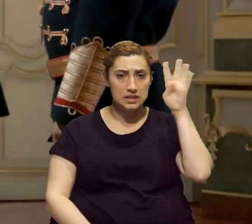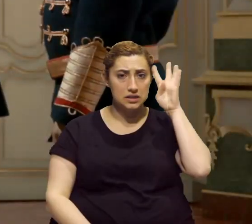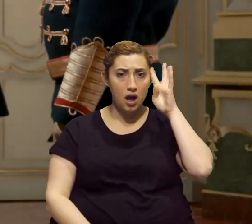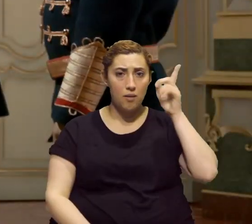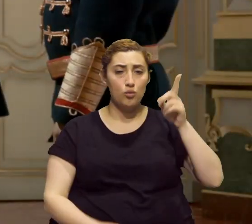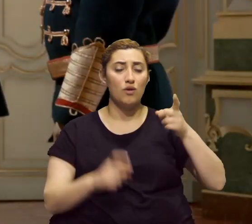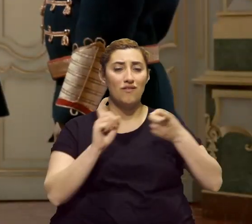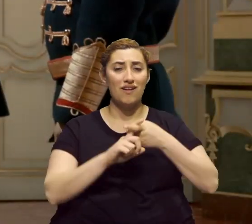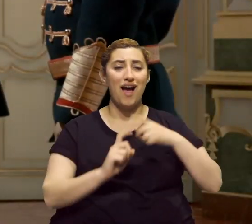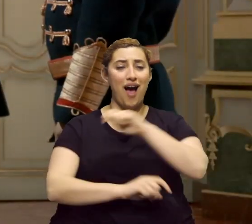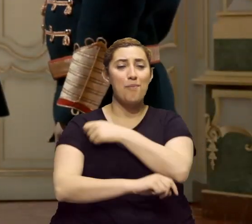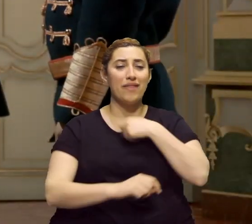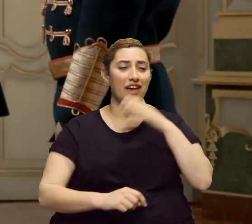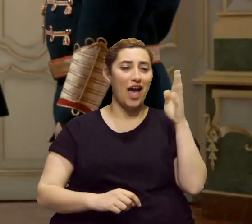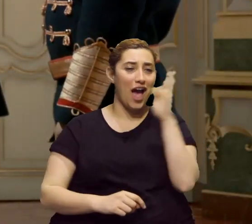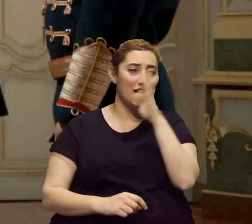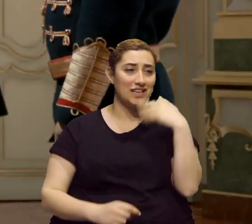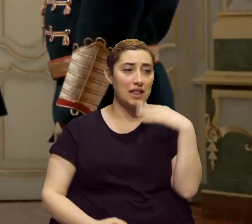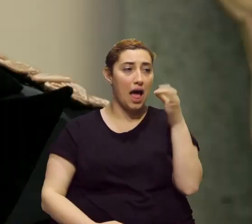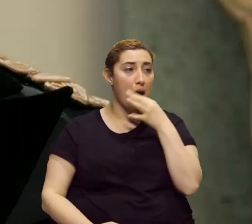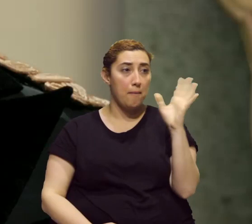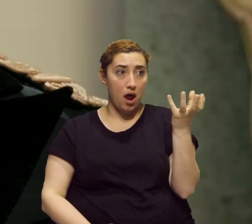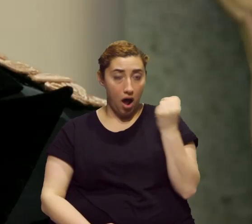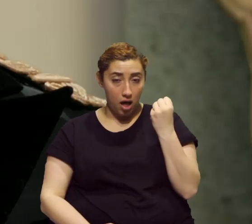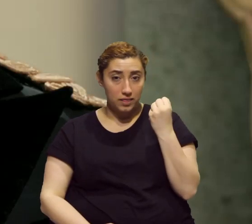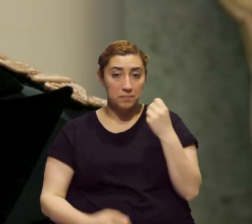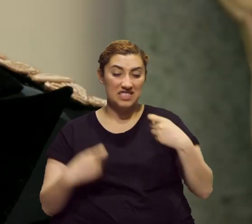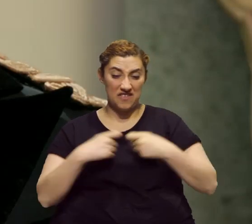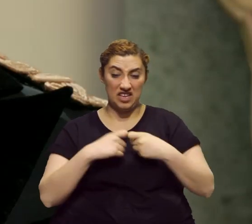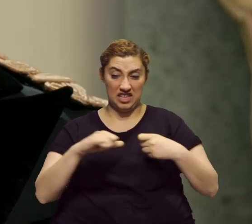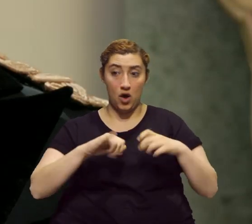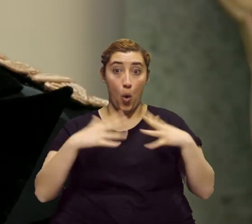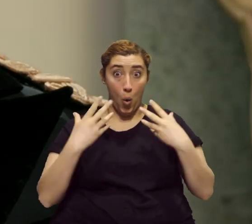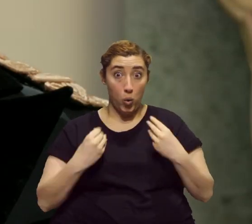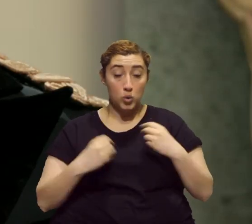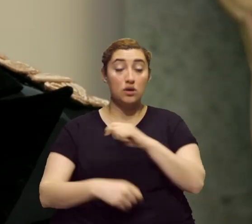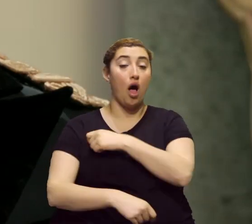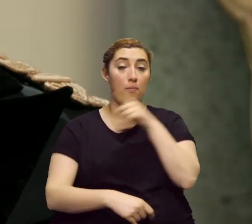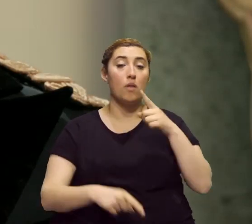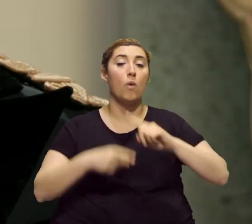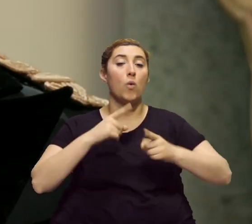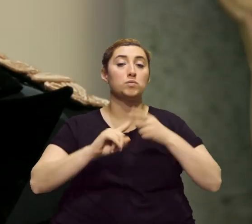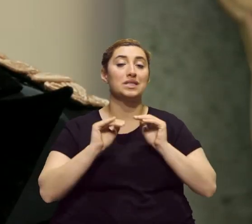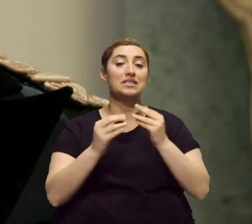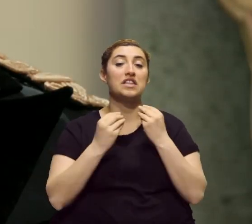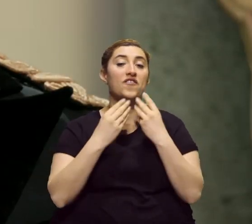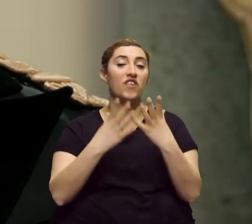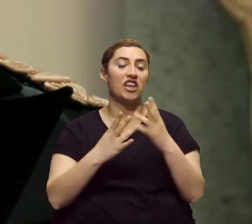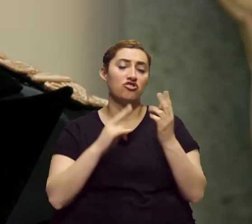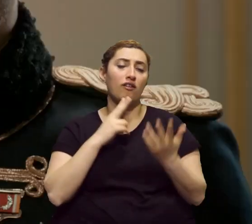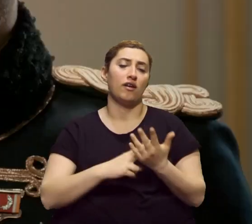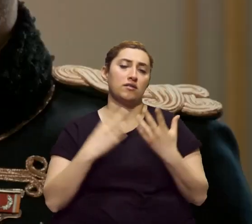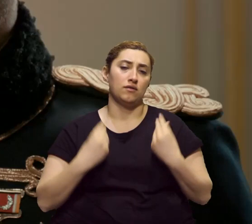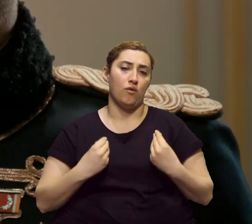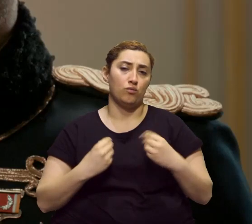İstanbul ve Berlin'deki ajanlarımızdan aldığımız haberlere göre olası bir savaşta Almanların Osmanlı'nın yanında savaşa gireceği